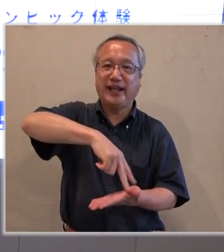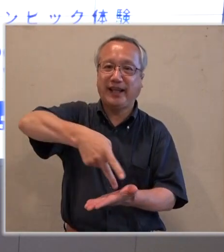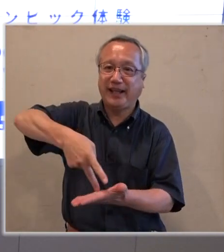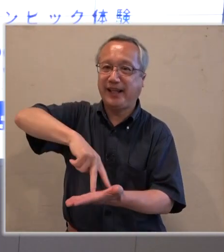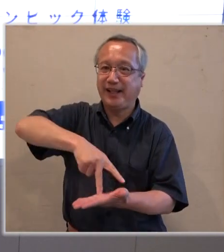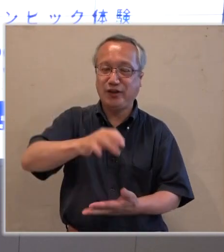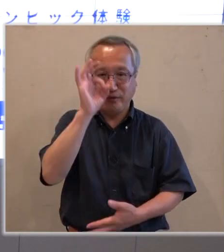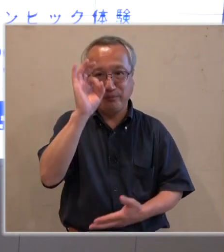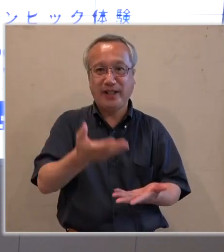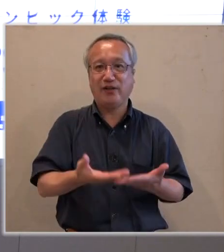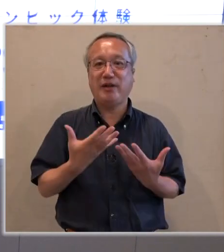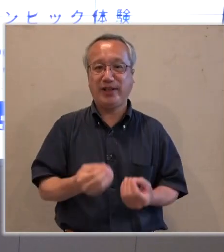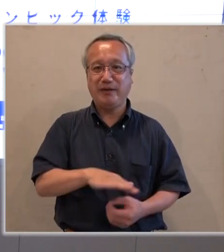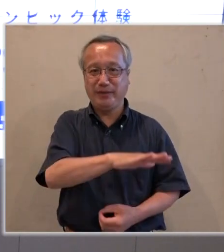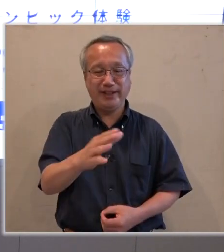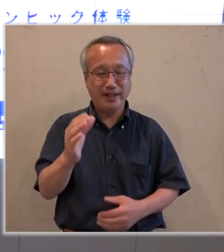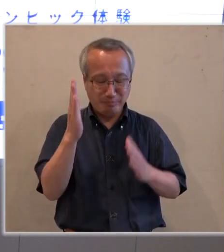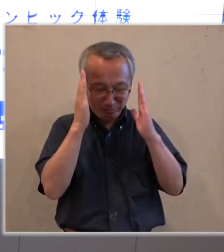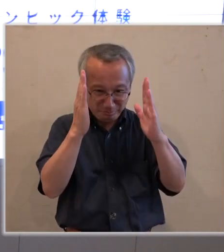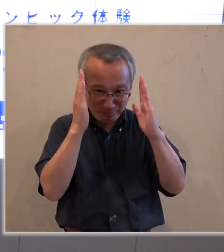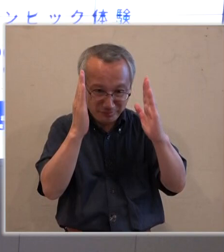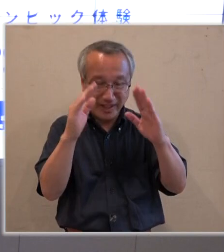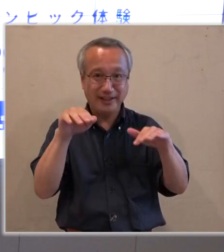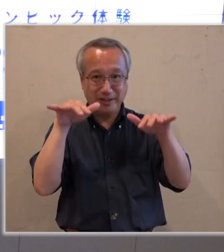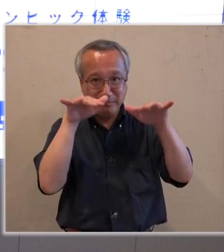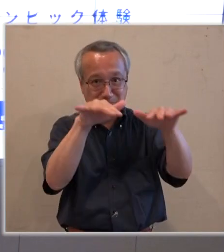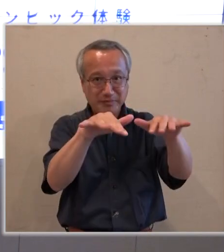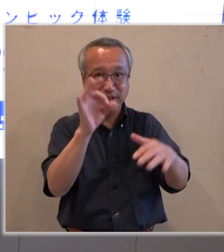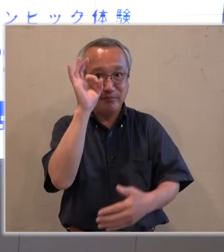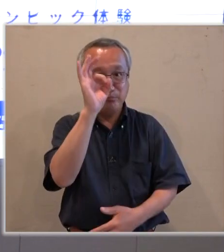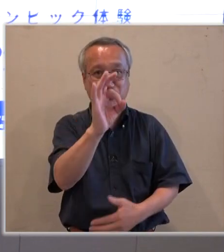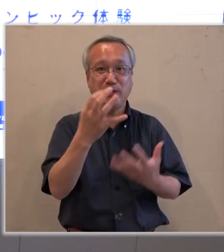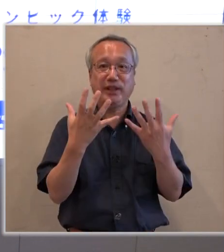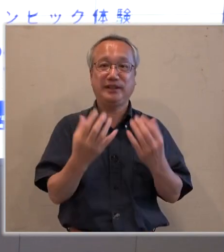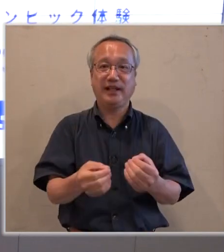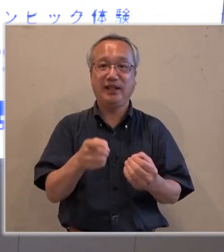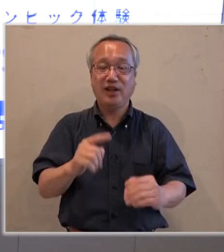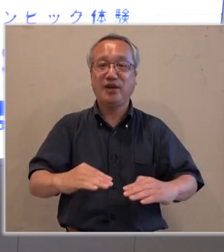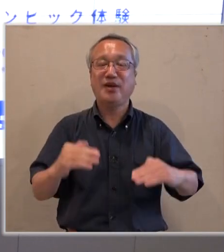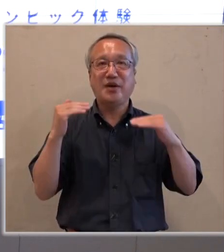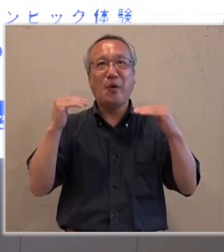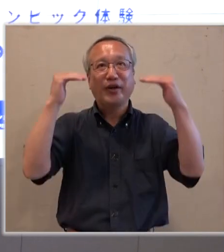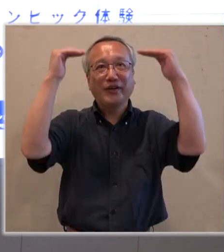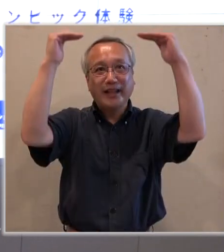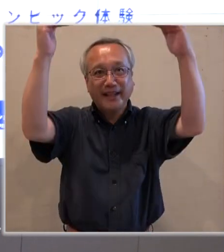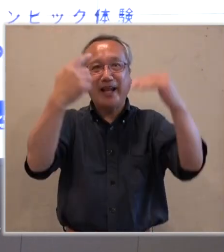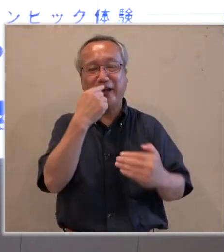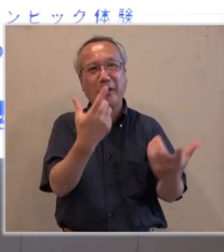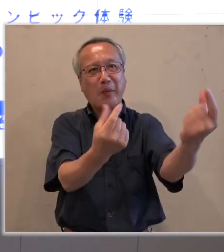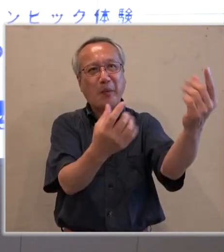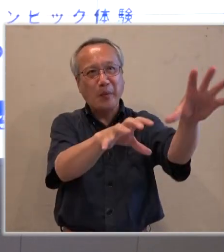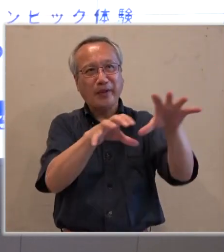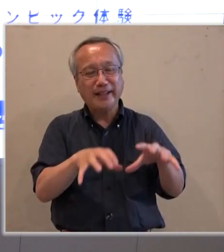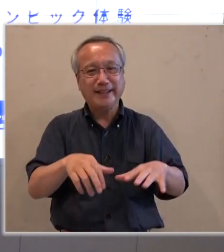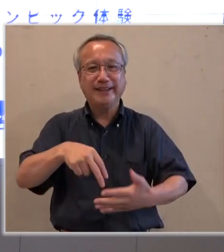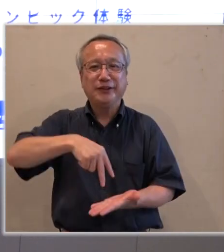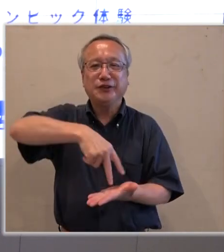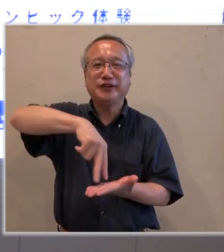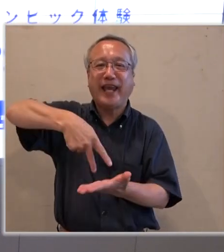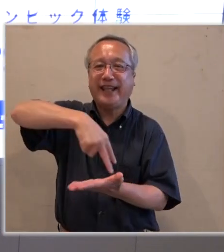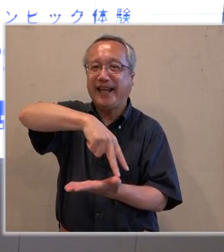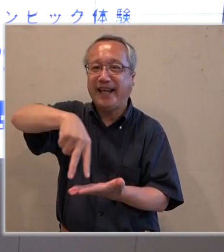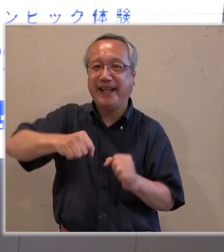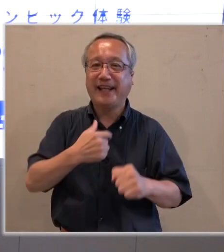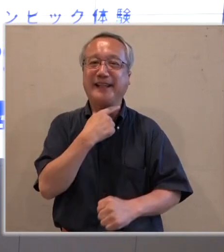みんな夢中になって見ていました。その大きくなったらスケーターになりたいっていうことは無理だけども